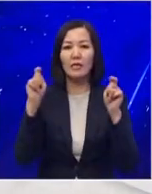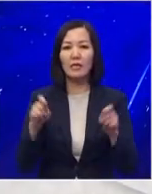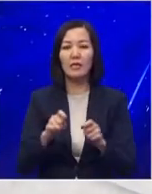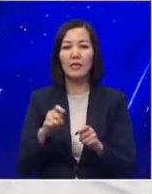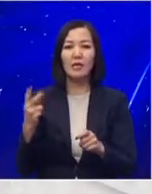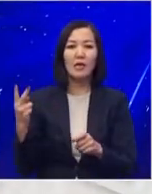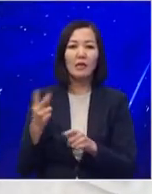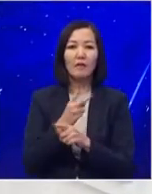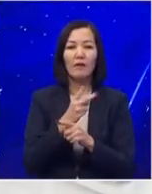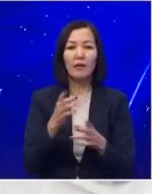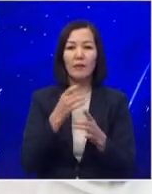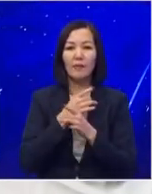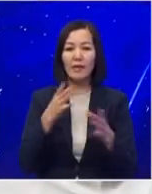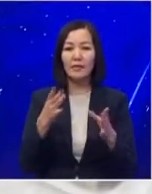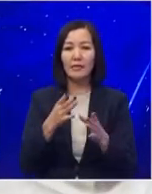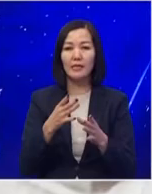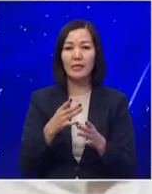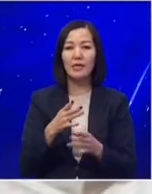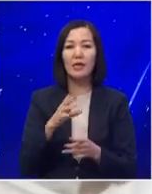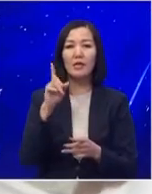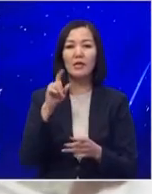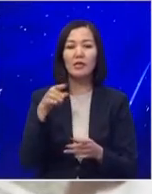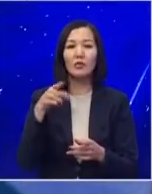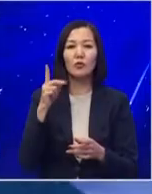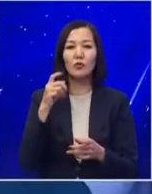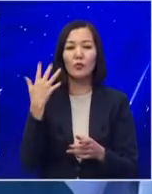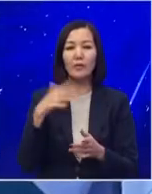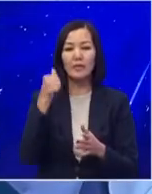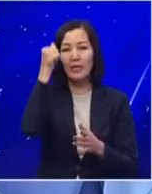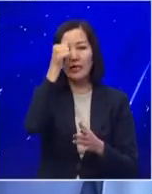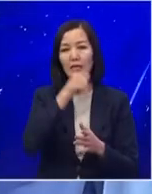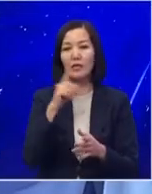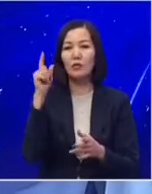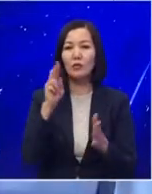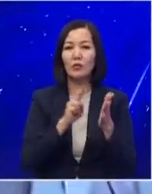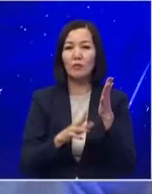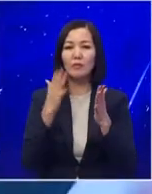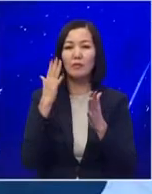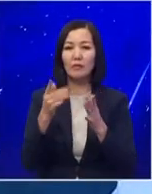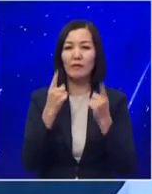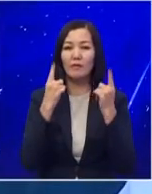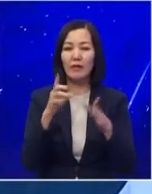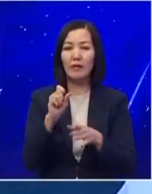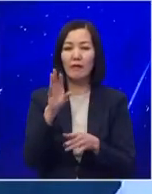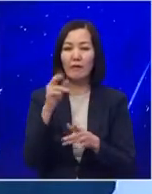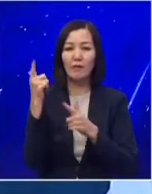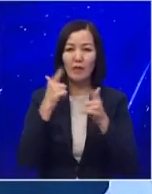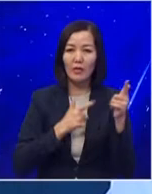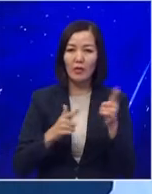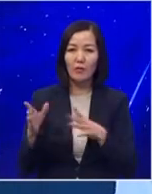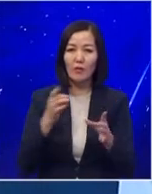даты 1150-летия абу наср аль-фараби и 100 75-летие великого абая слову подготовка к празднованию